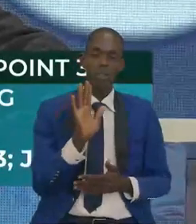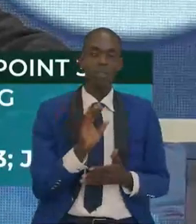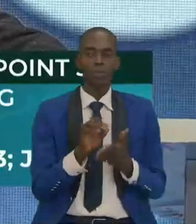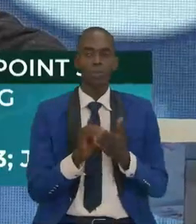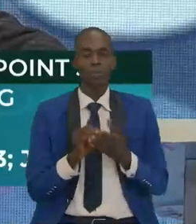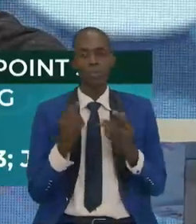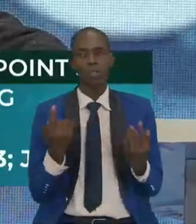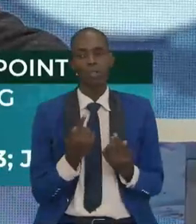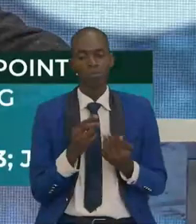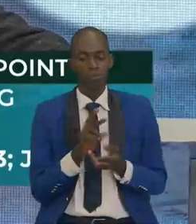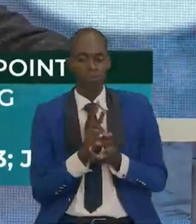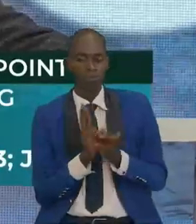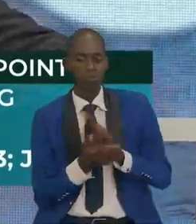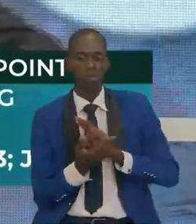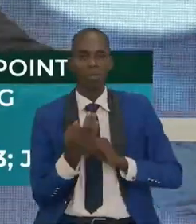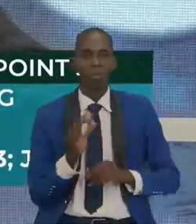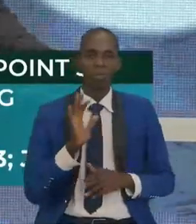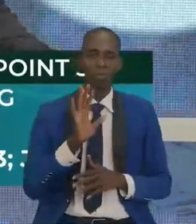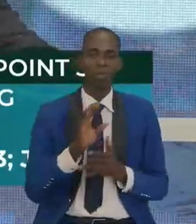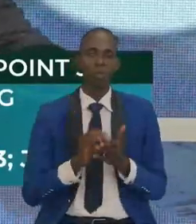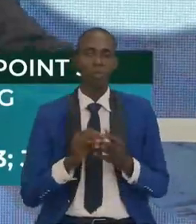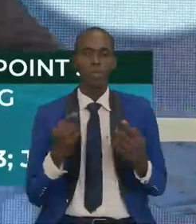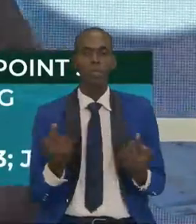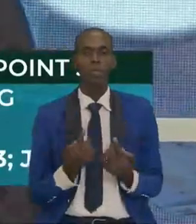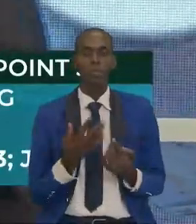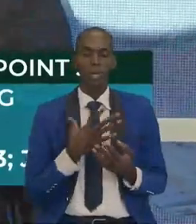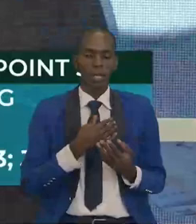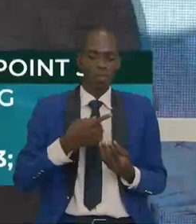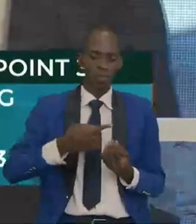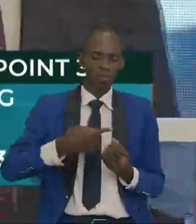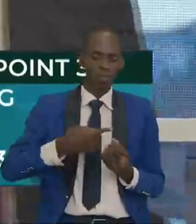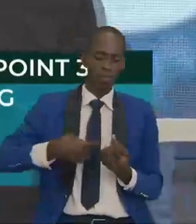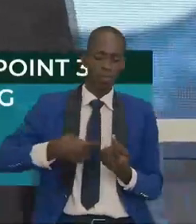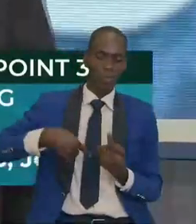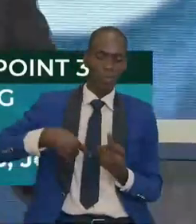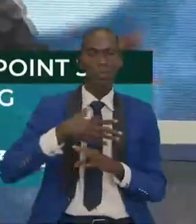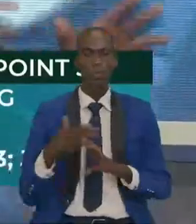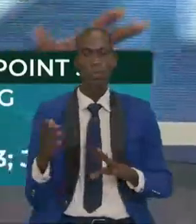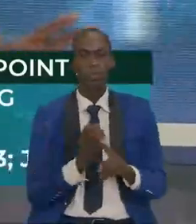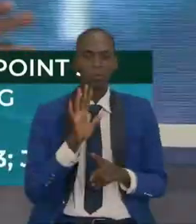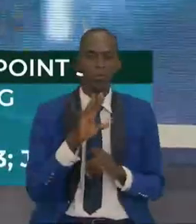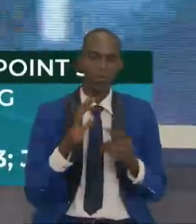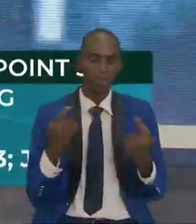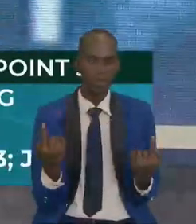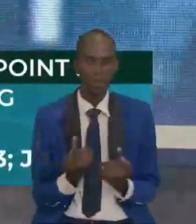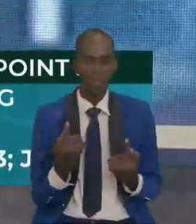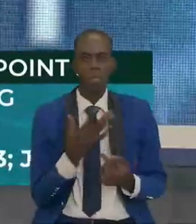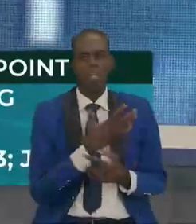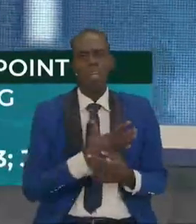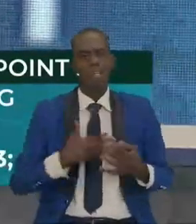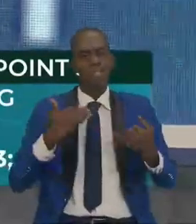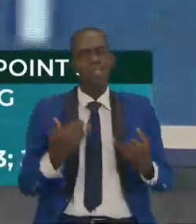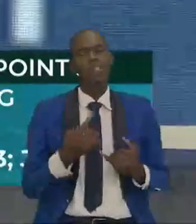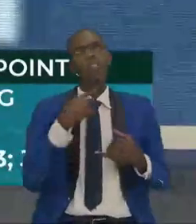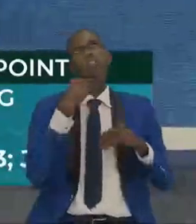Il a confessé son péché. Il s'est repenti de son péché. Il s'est détourné de